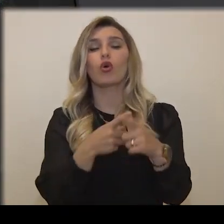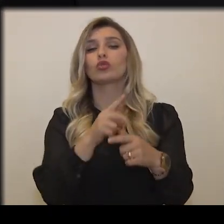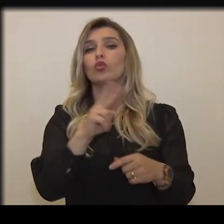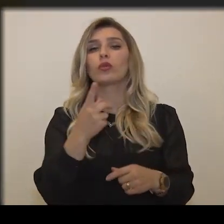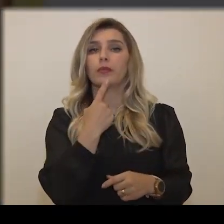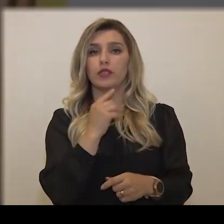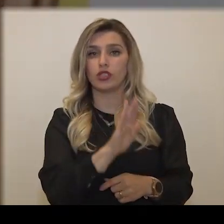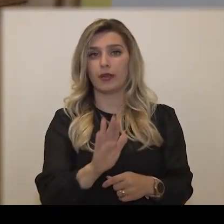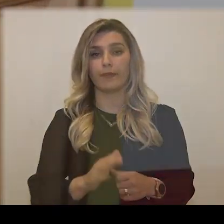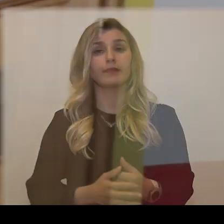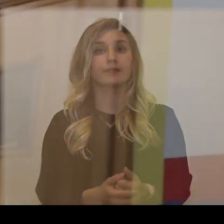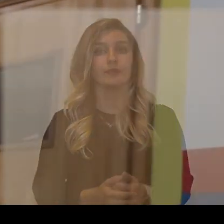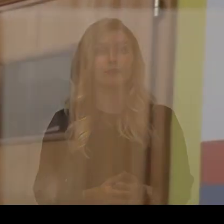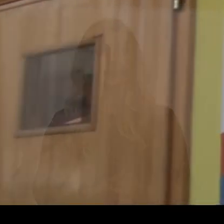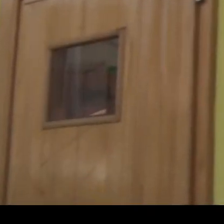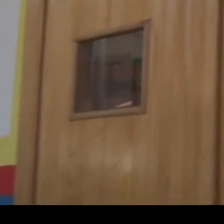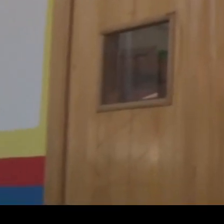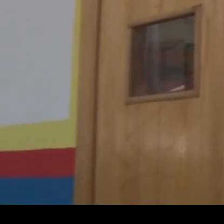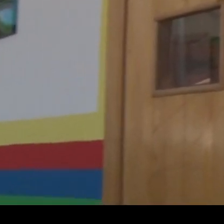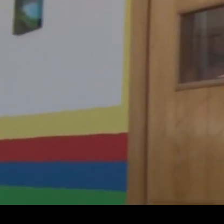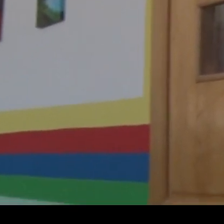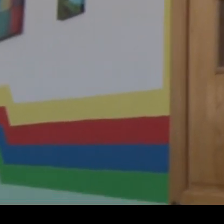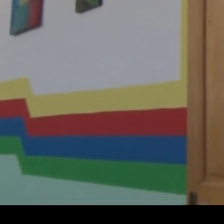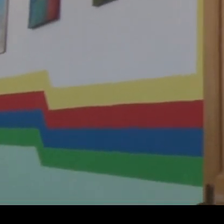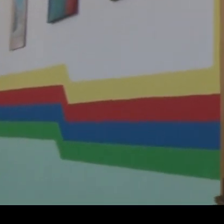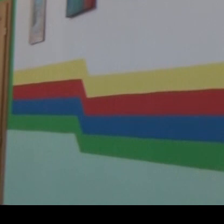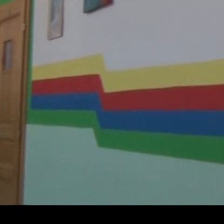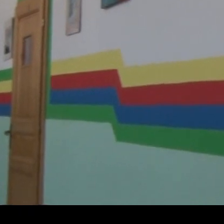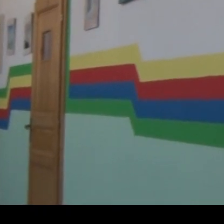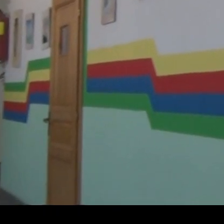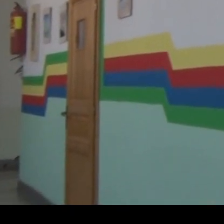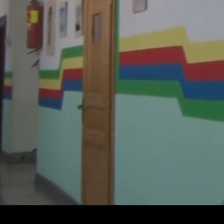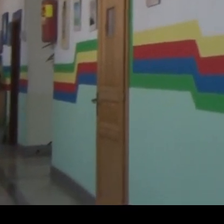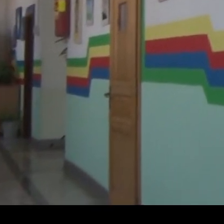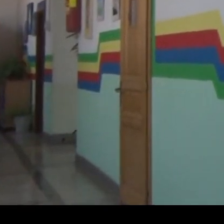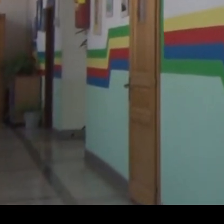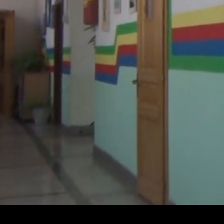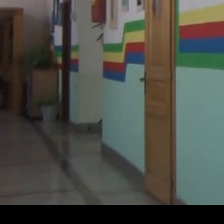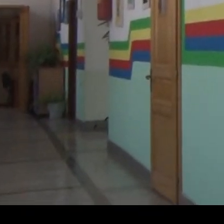për kavinë.